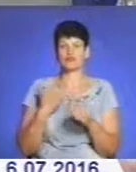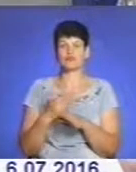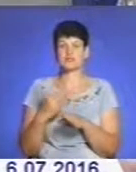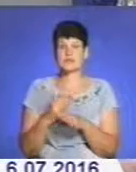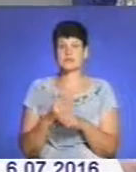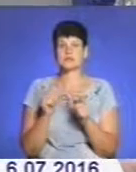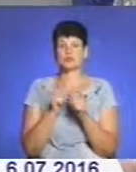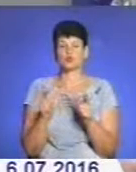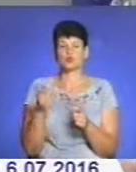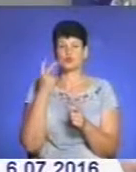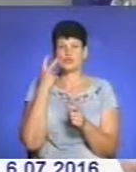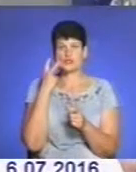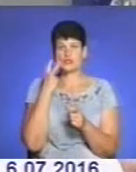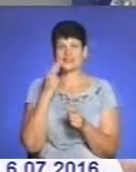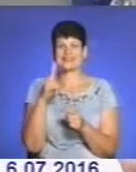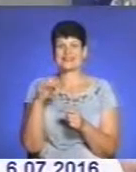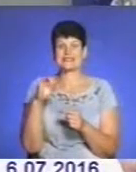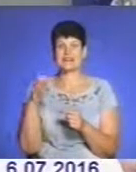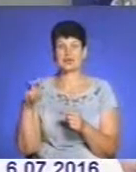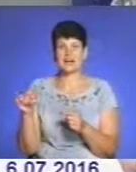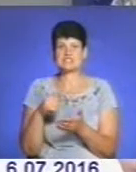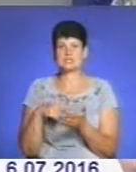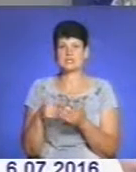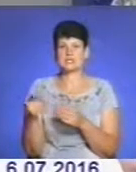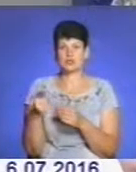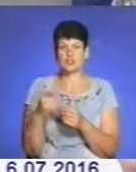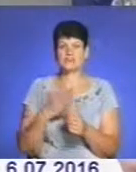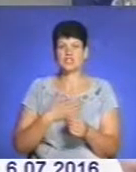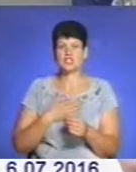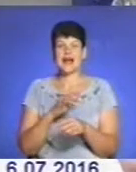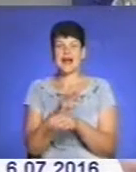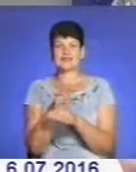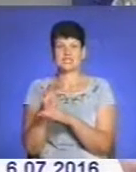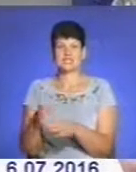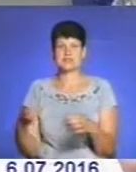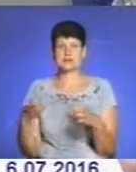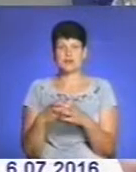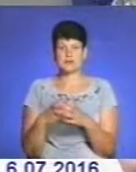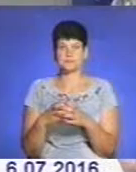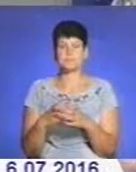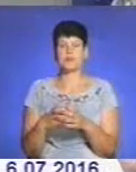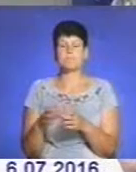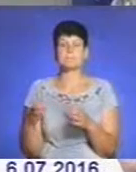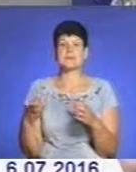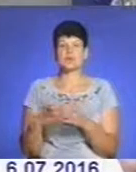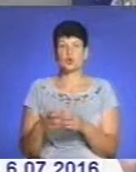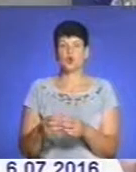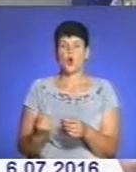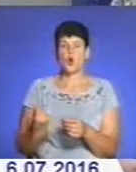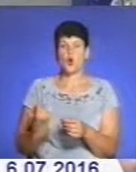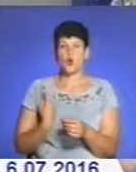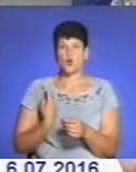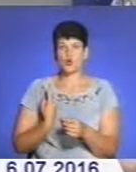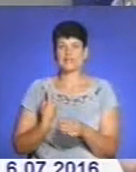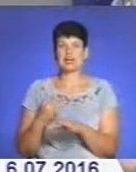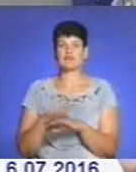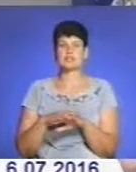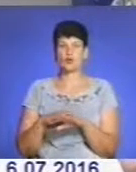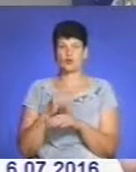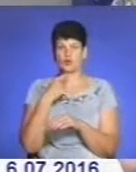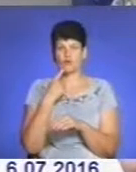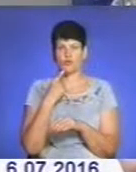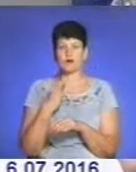постійної дислокації в місті Тернополі. Це наша артилерійська бригада і батальйон охорони, як в народі його називають,